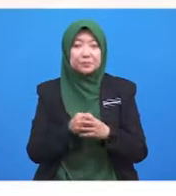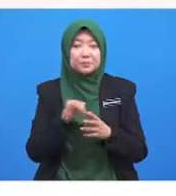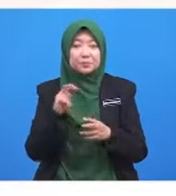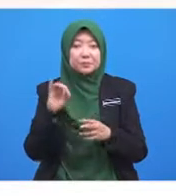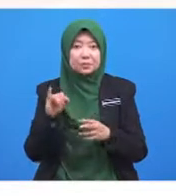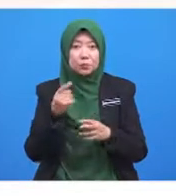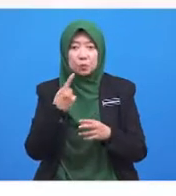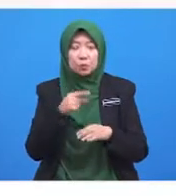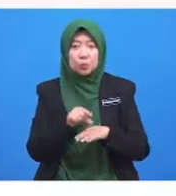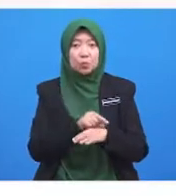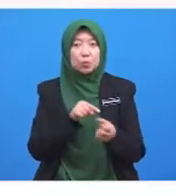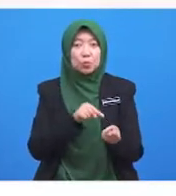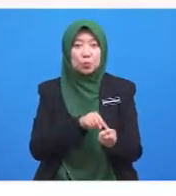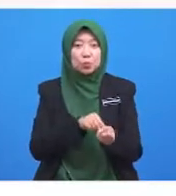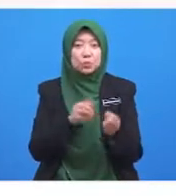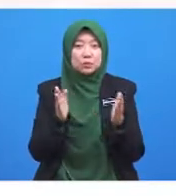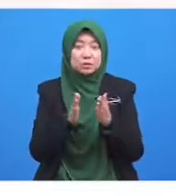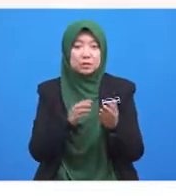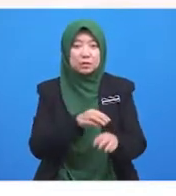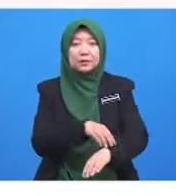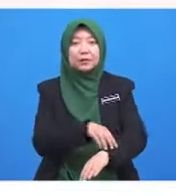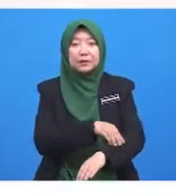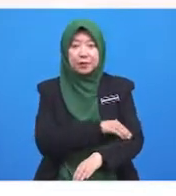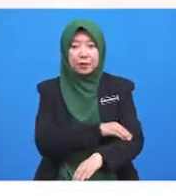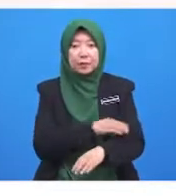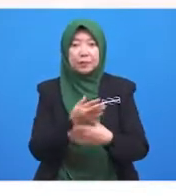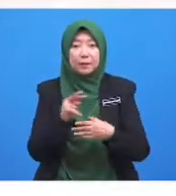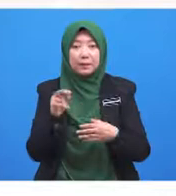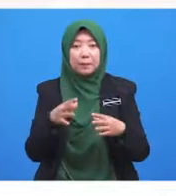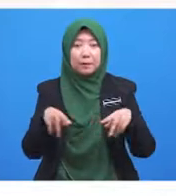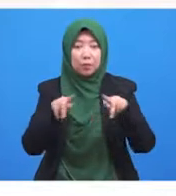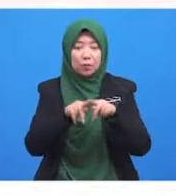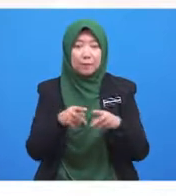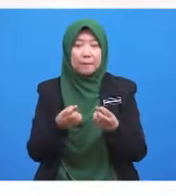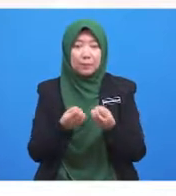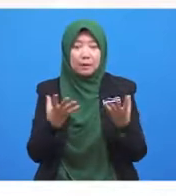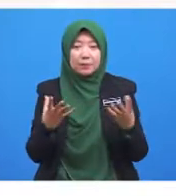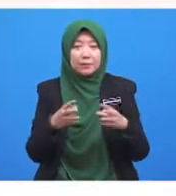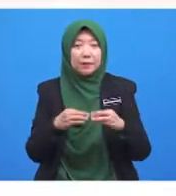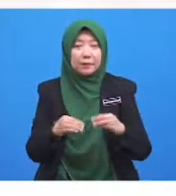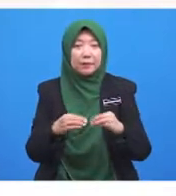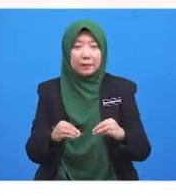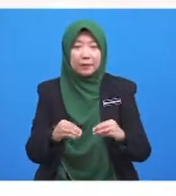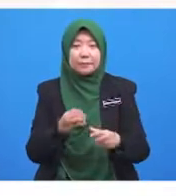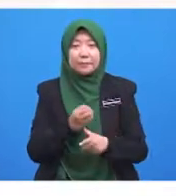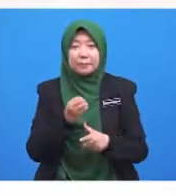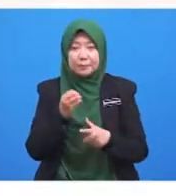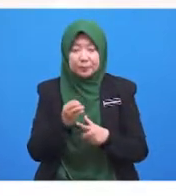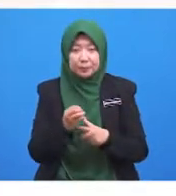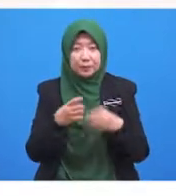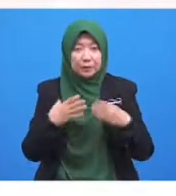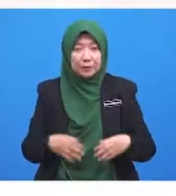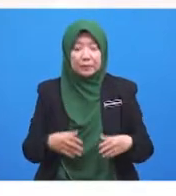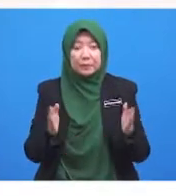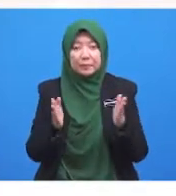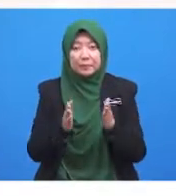digunakan untuk otot-otot kecil seperti lengan atau bahagian yang memerlukan banyak pad-pad atau pelanggan yang berbadan